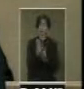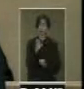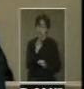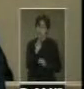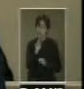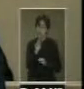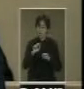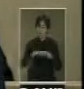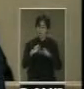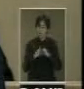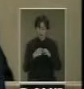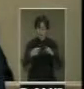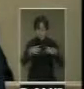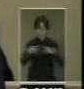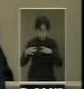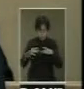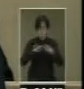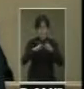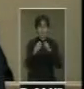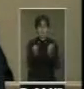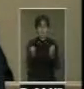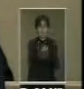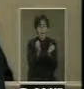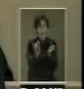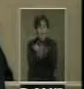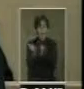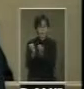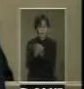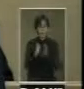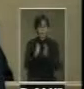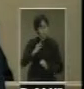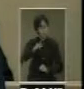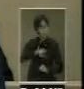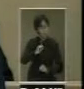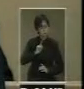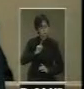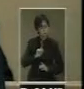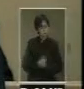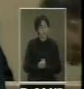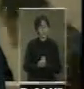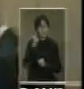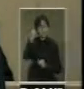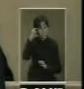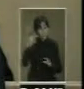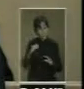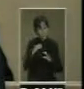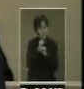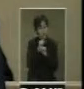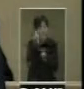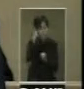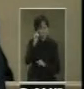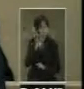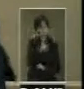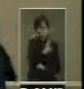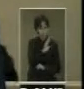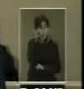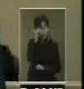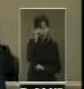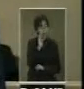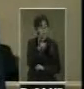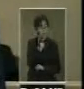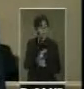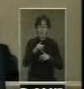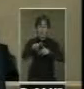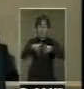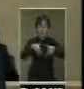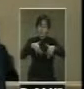ร้างความแตกแยกและทำให้คนเกิดความรู้สึกว่าแนวความคิดที่ท่านไปสรุปบนความคิดพื้นฐานของมวลช